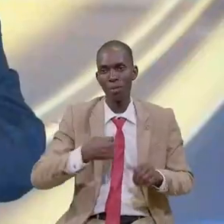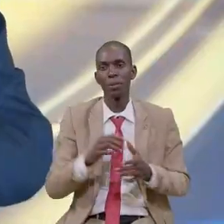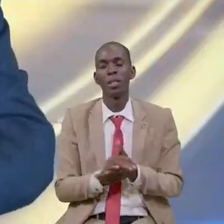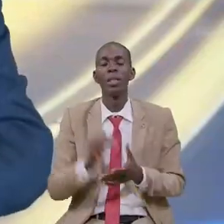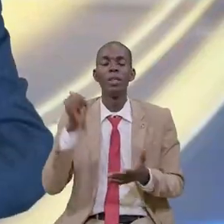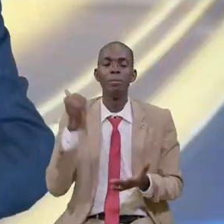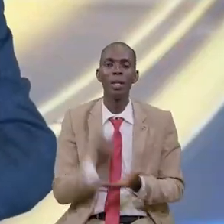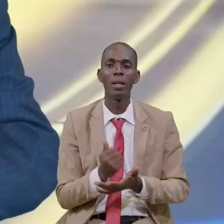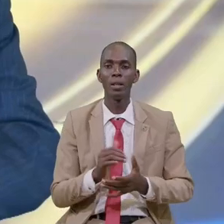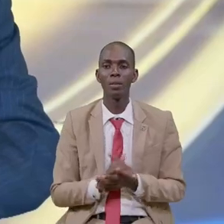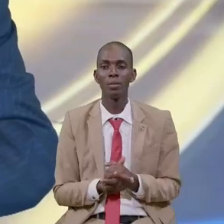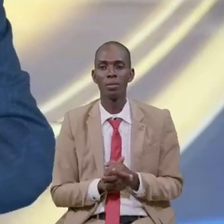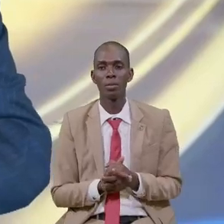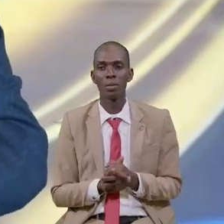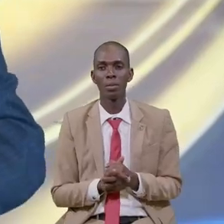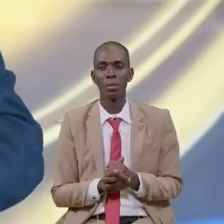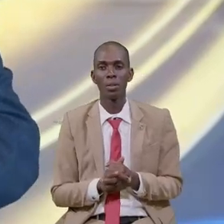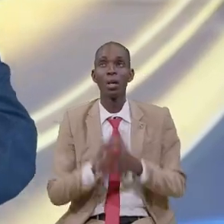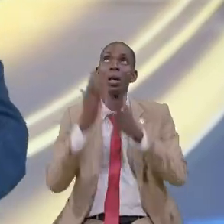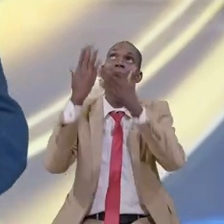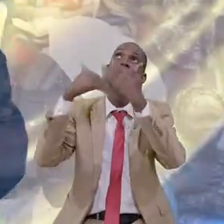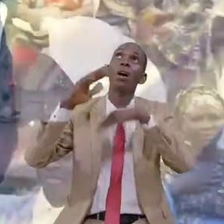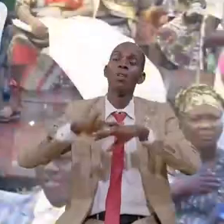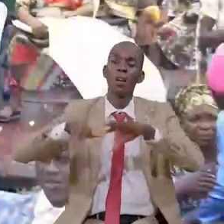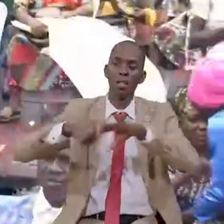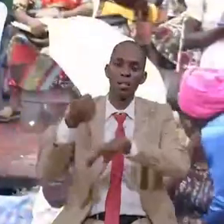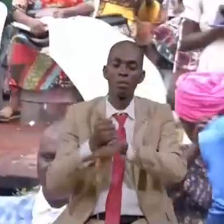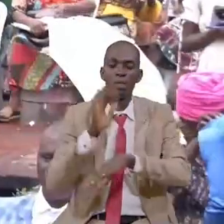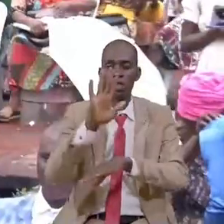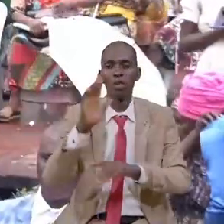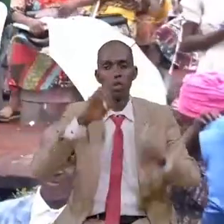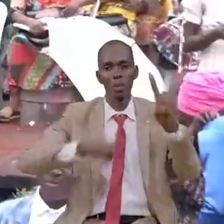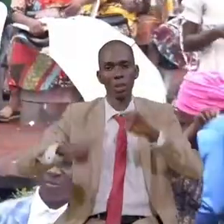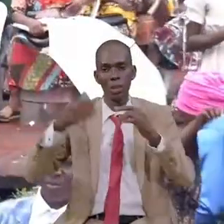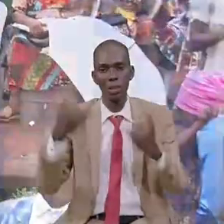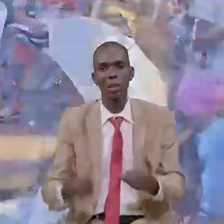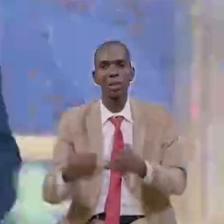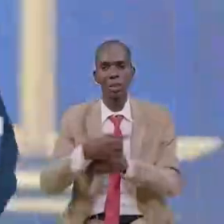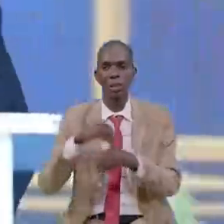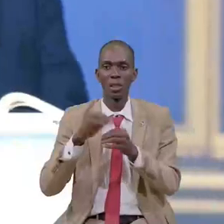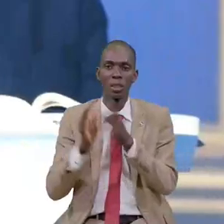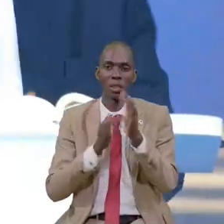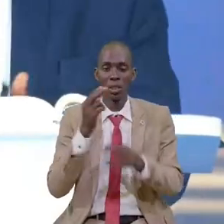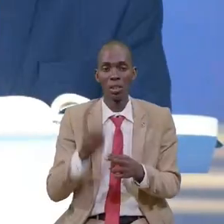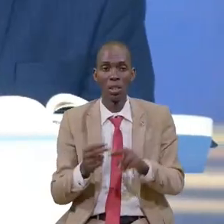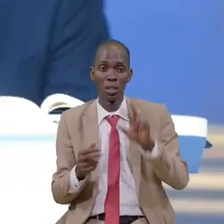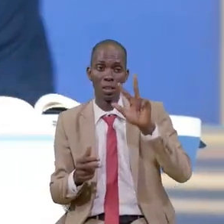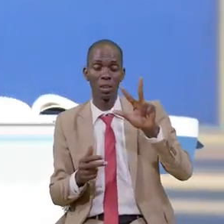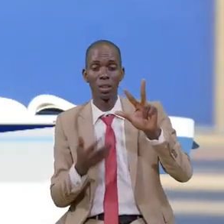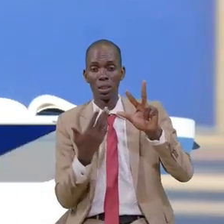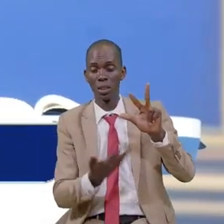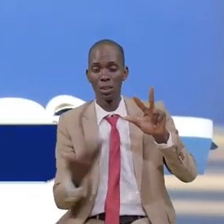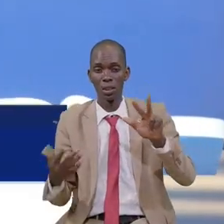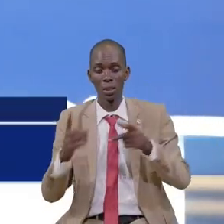Amen. Le ciel affirme ta confession. Il y a trois points à considérer.